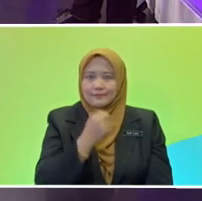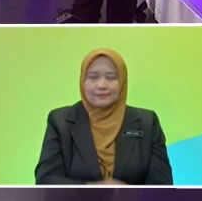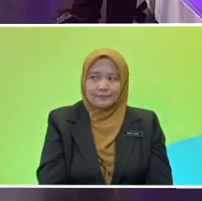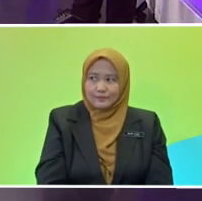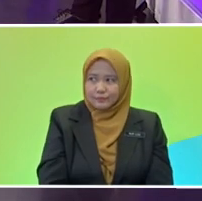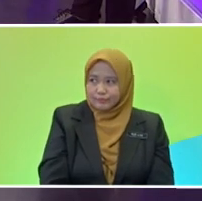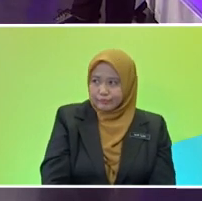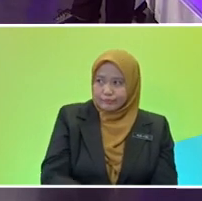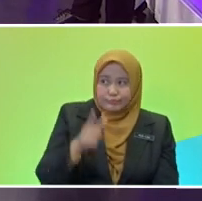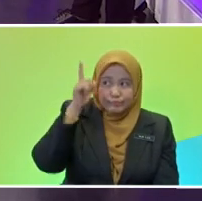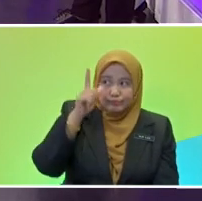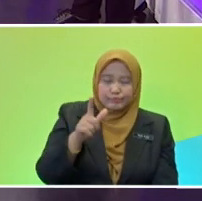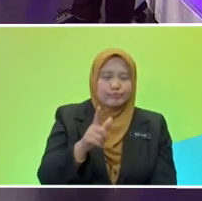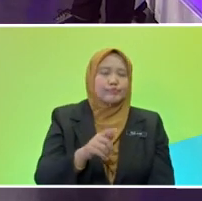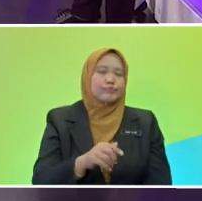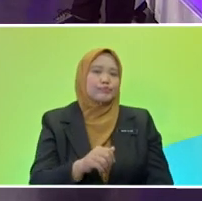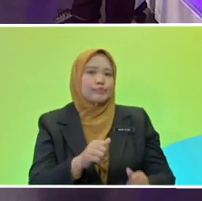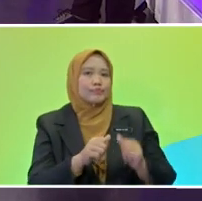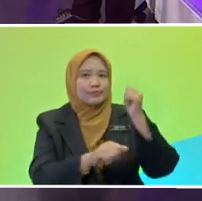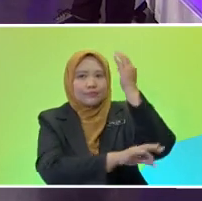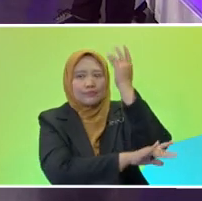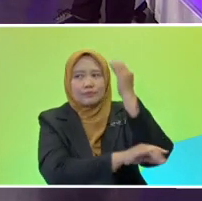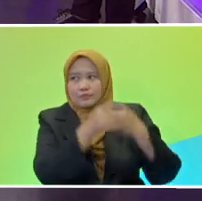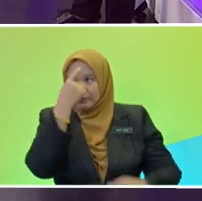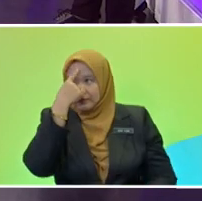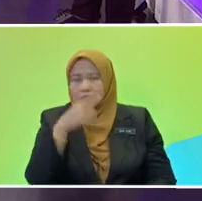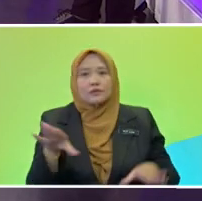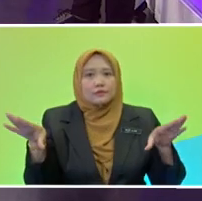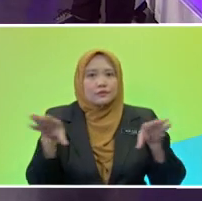adalah untuk menyerap air dan neutron